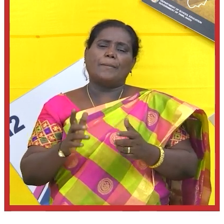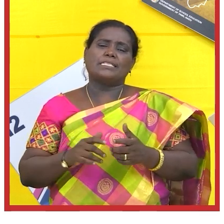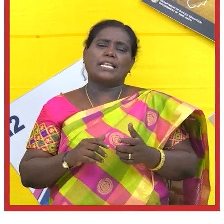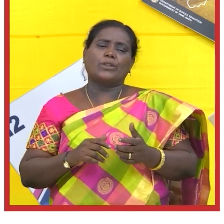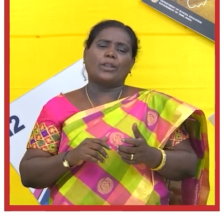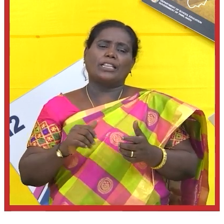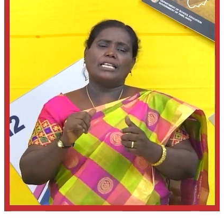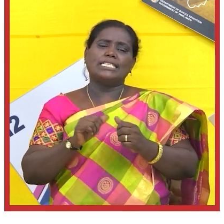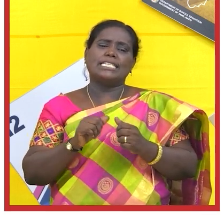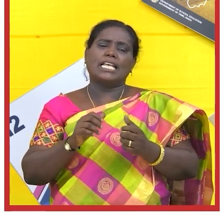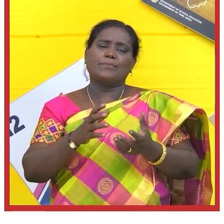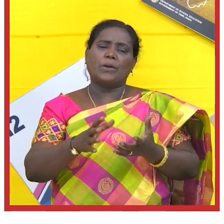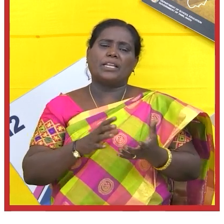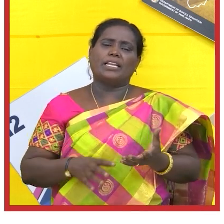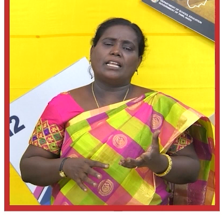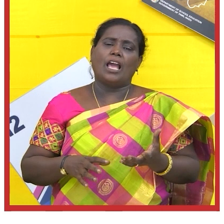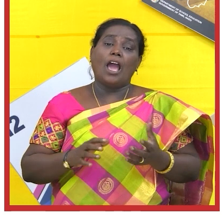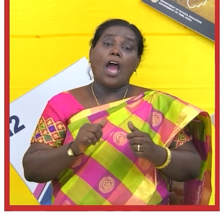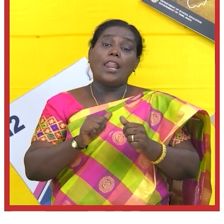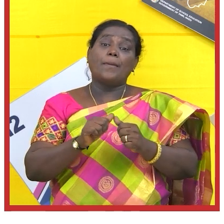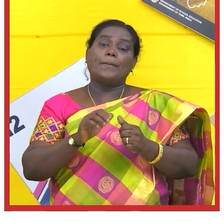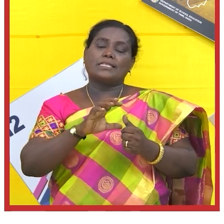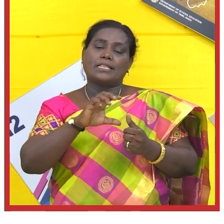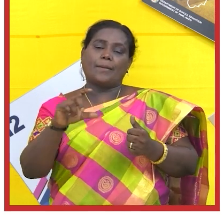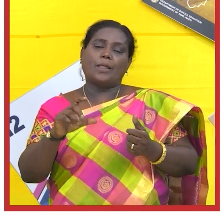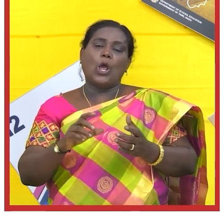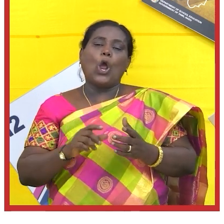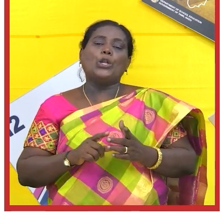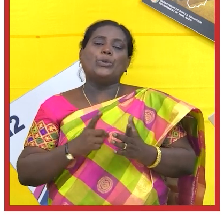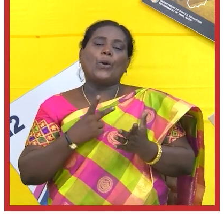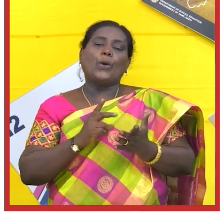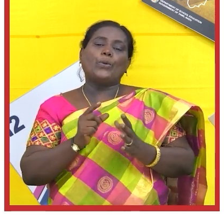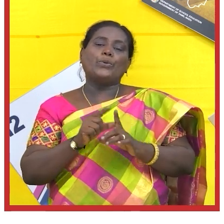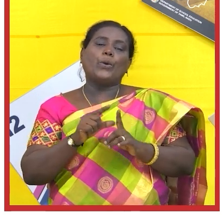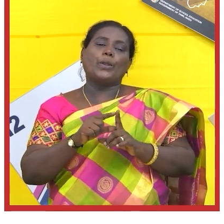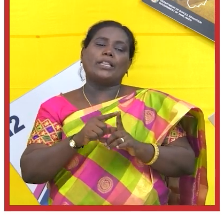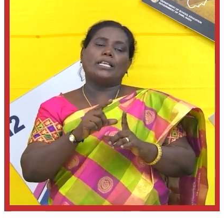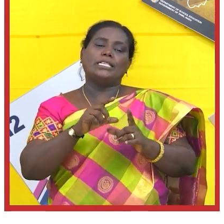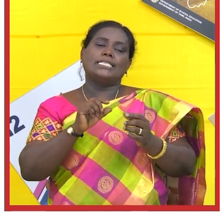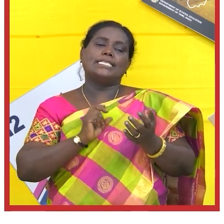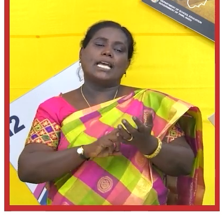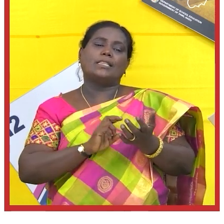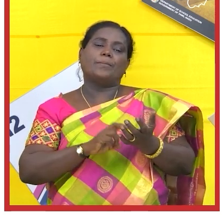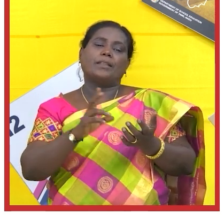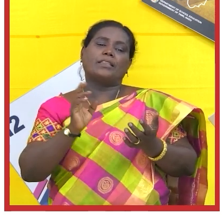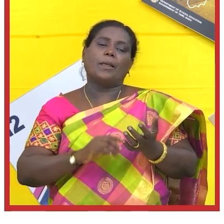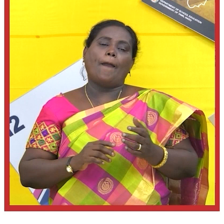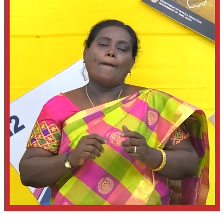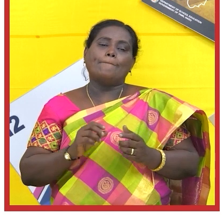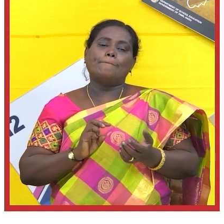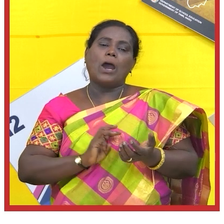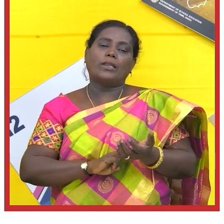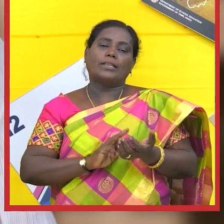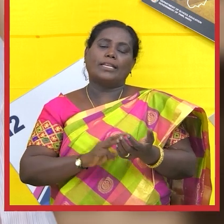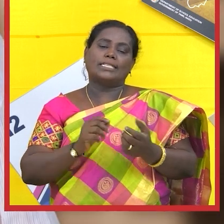சங்கத்தை உருவாக்குகிறார்கள். அன்னி பெசன்ட் அம்மையார் அவர்கள், டோரதி ஜினராஜதாசா அவர்கள், மார்கரெட்